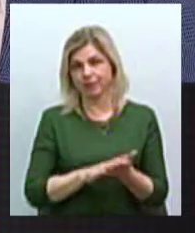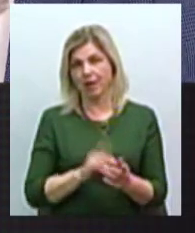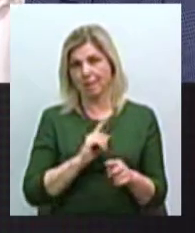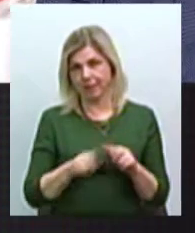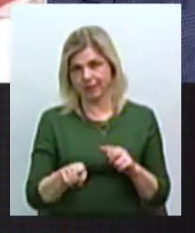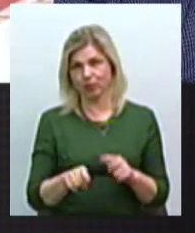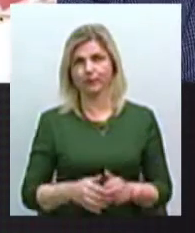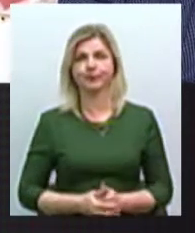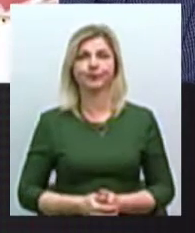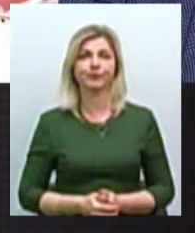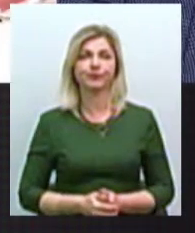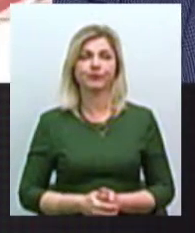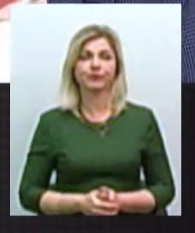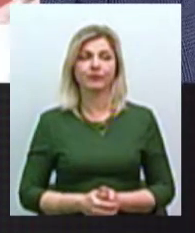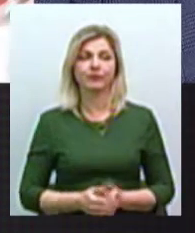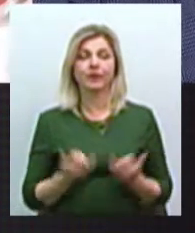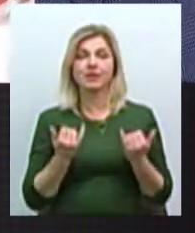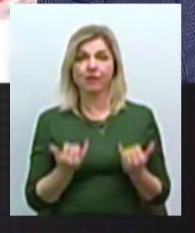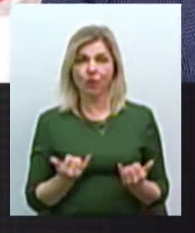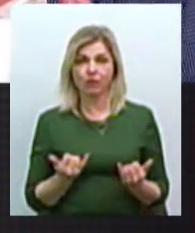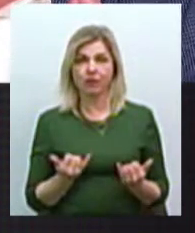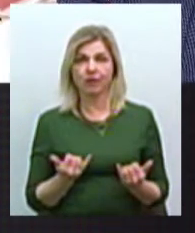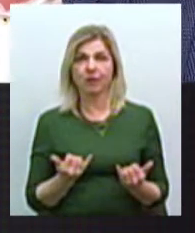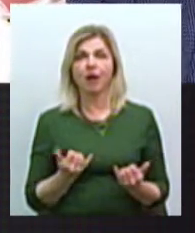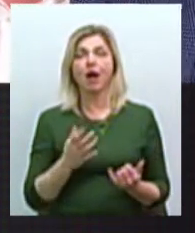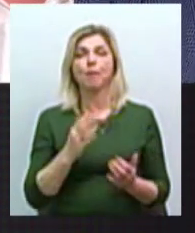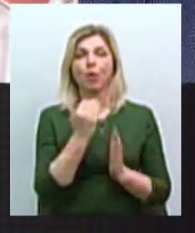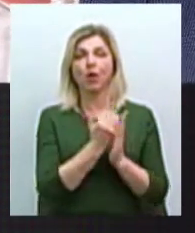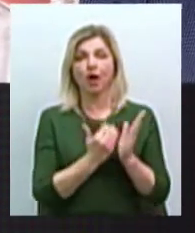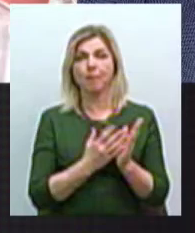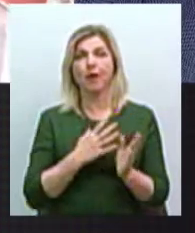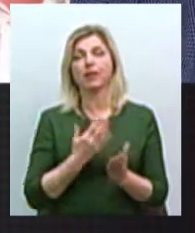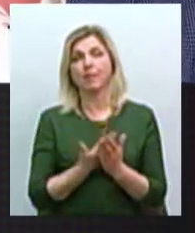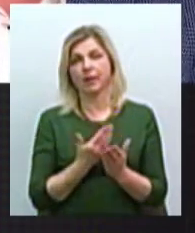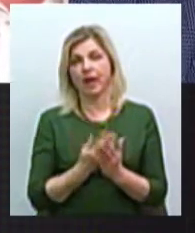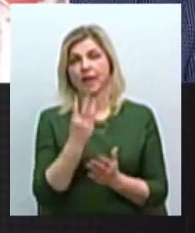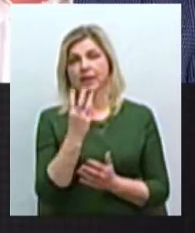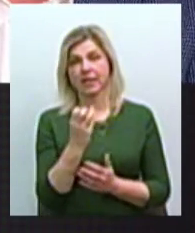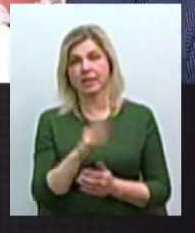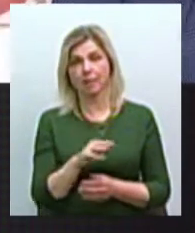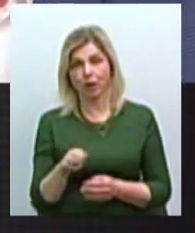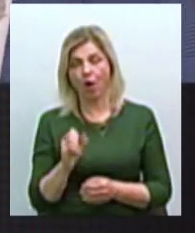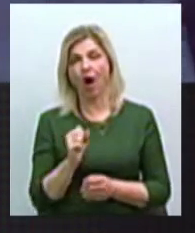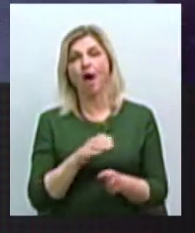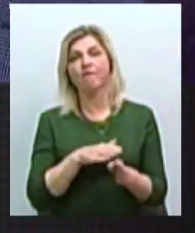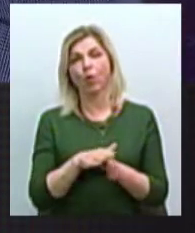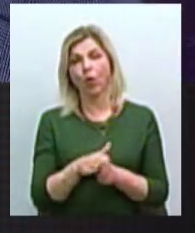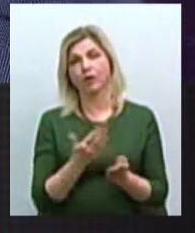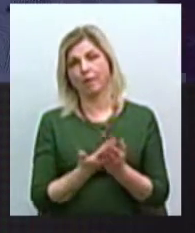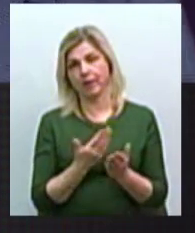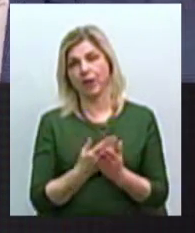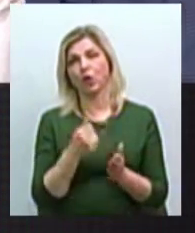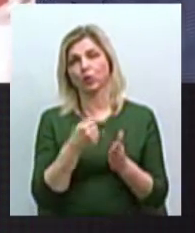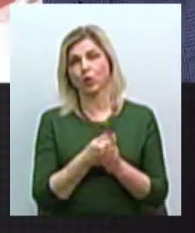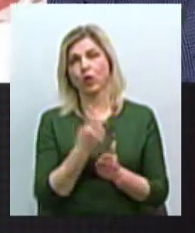швидко. Тому на сьогоднішній день вона була розроблена на орієнтовну суму 300 мільйонів, але виконання буде десь приблизно